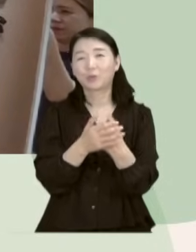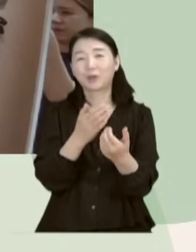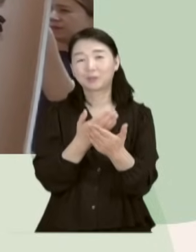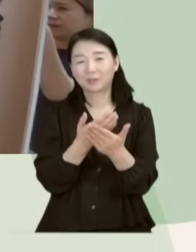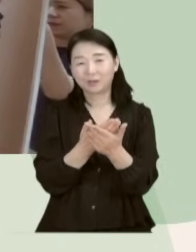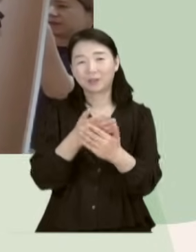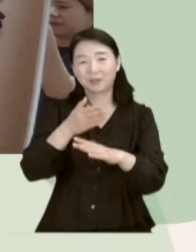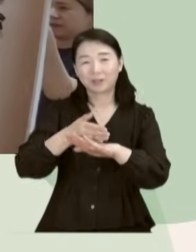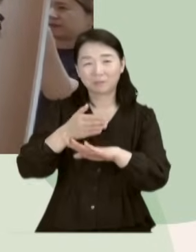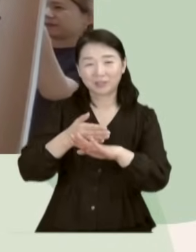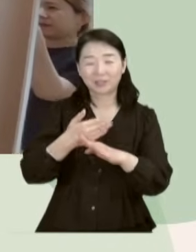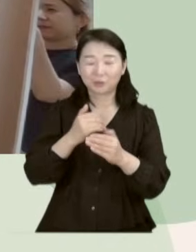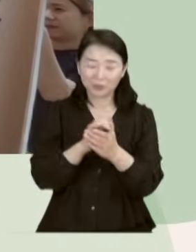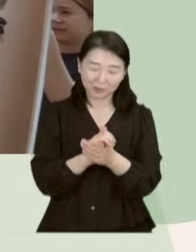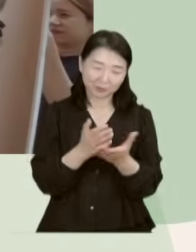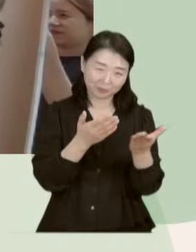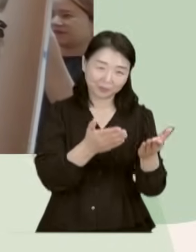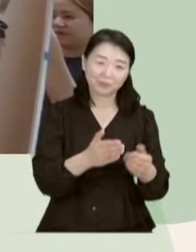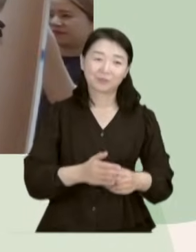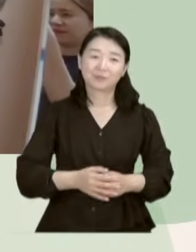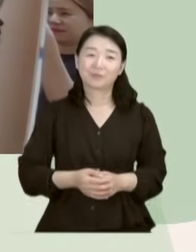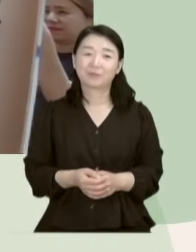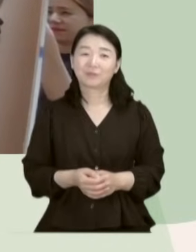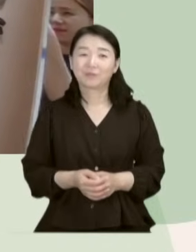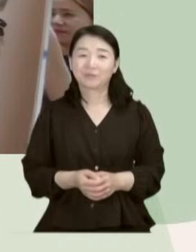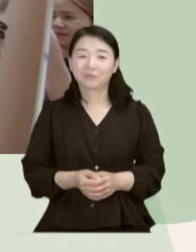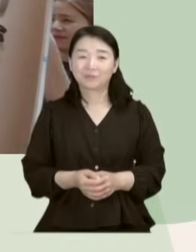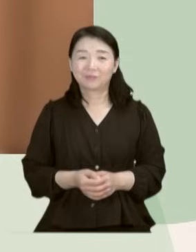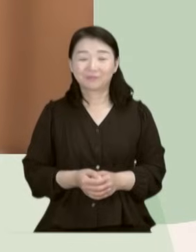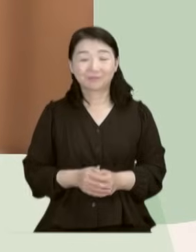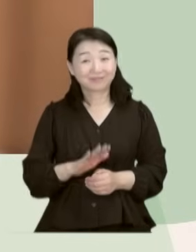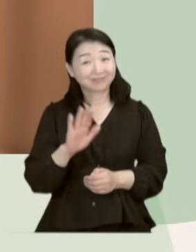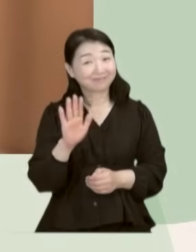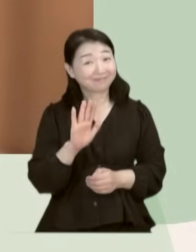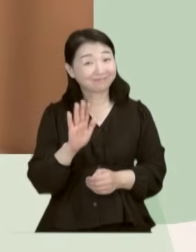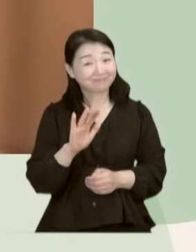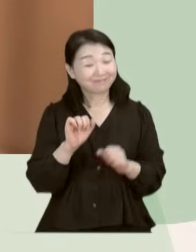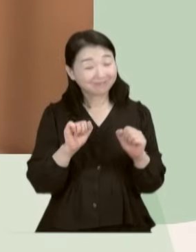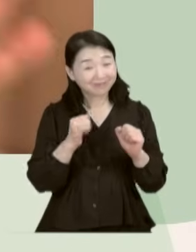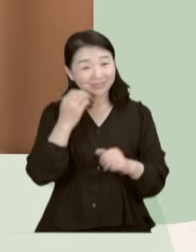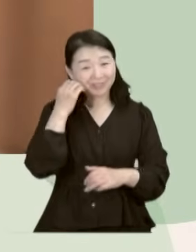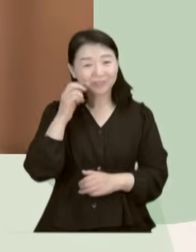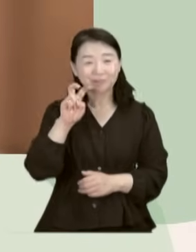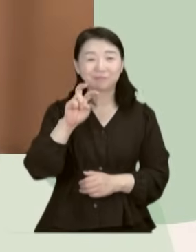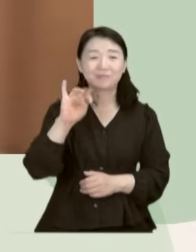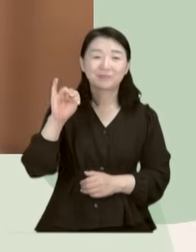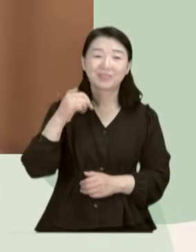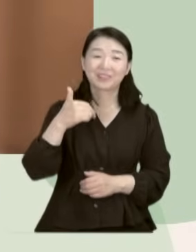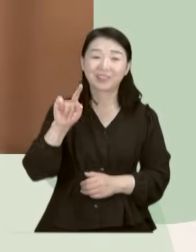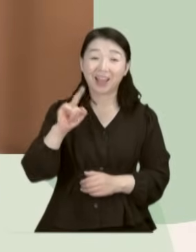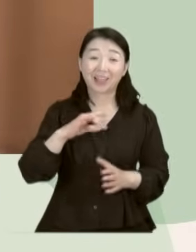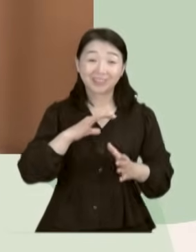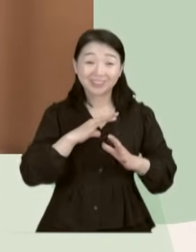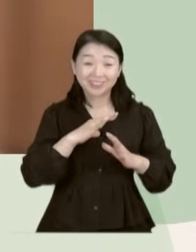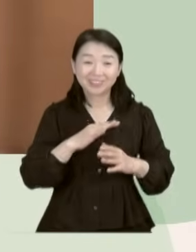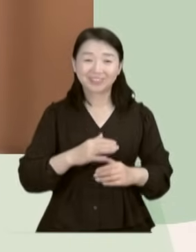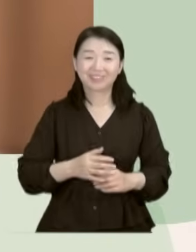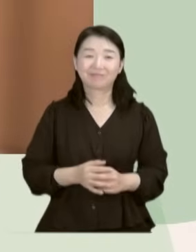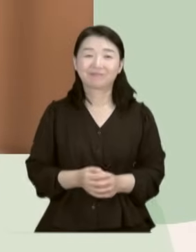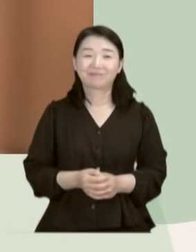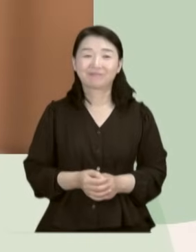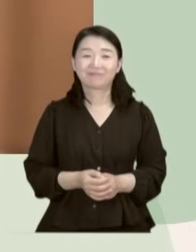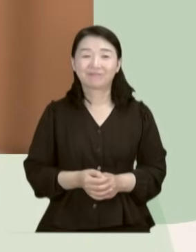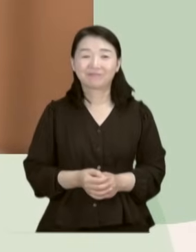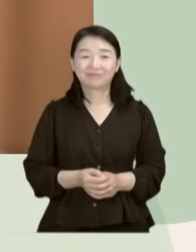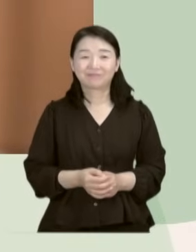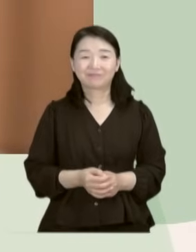또 기도해 주시면 감사하겠습니다 저도 계속 기도할게요 연삼 오빠 저 민아예요